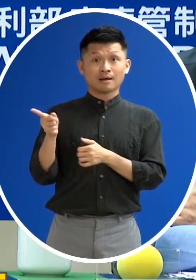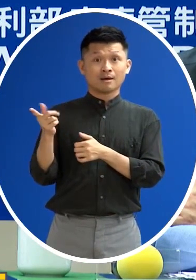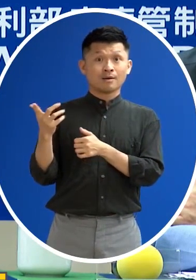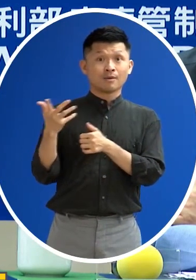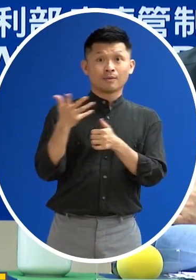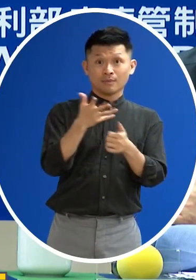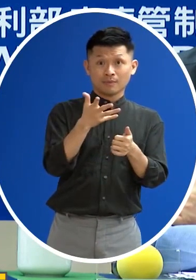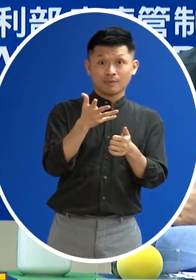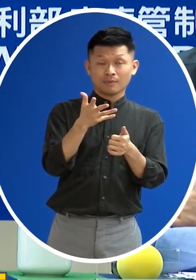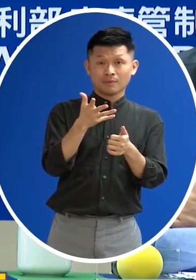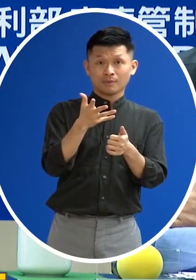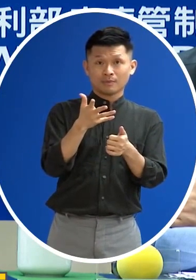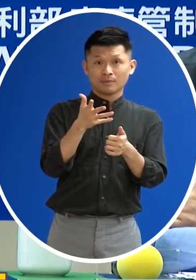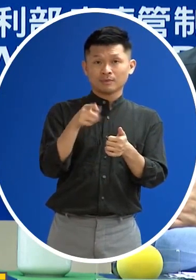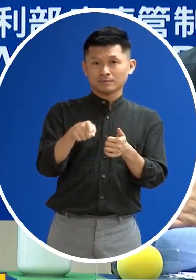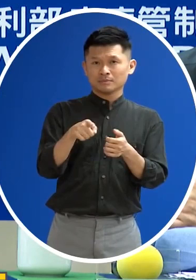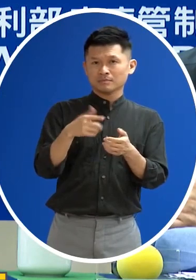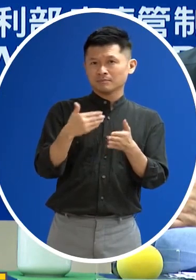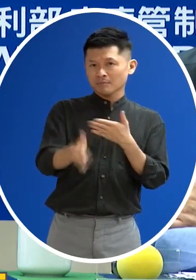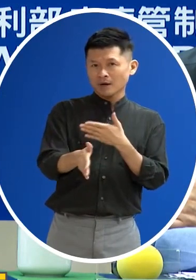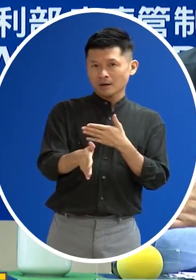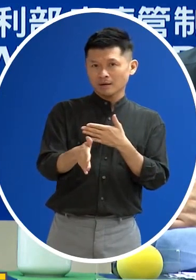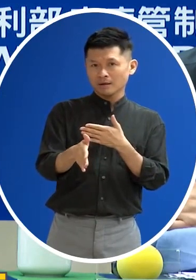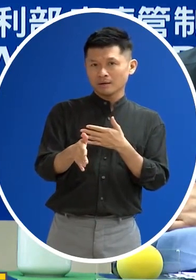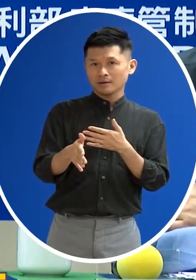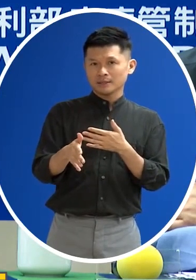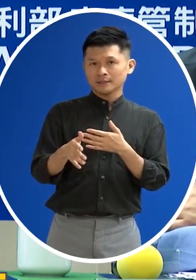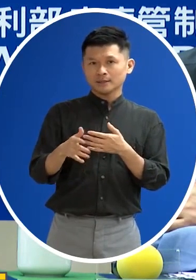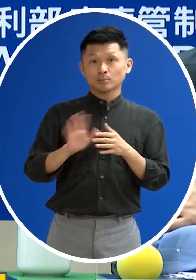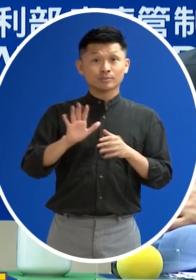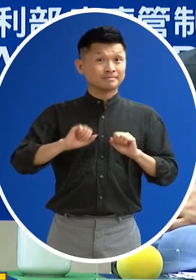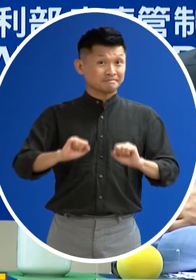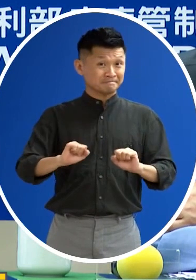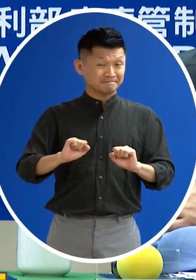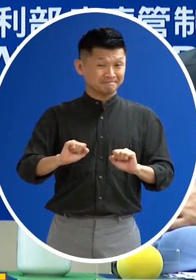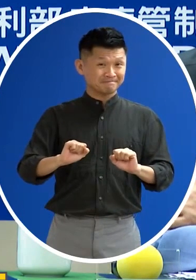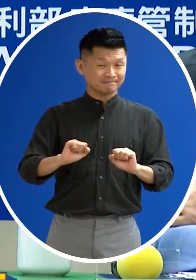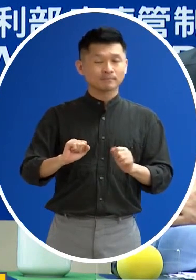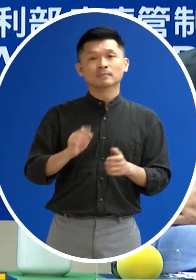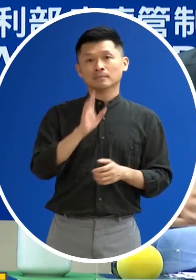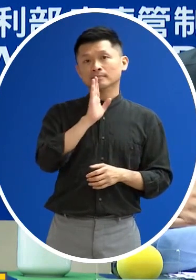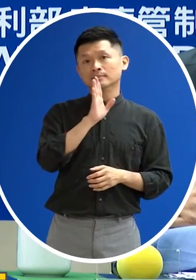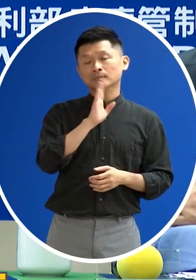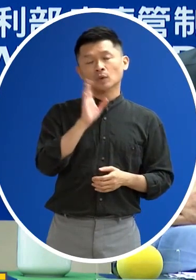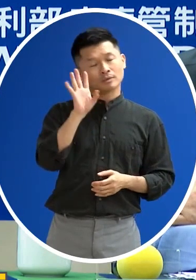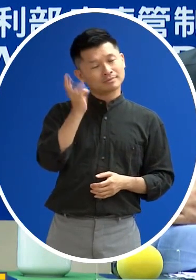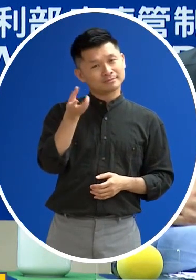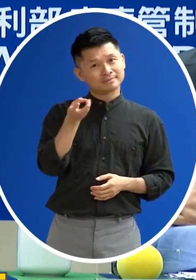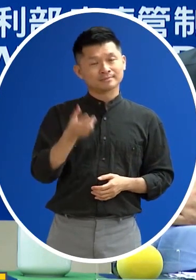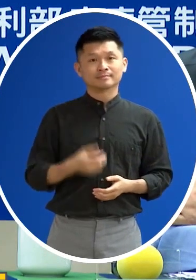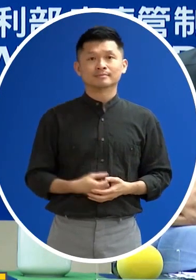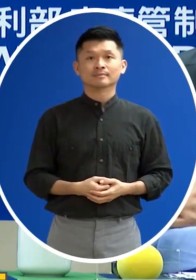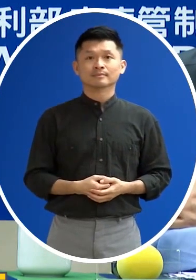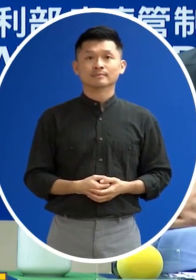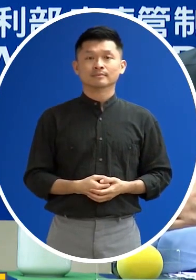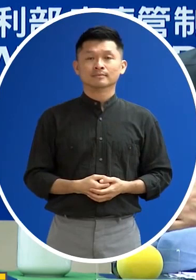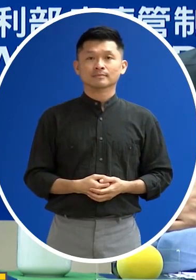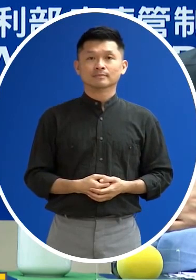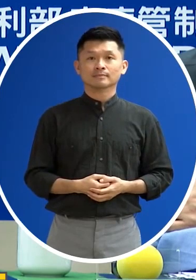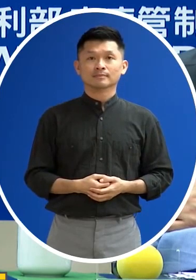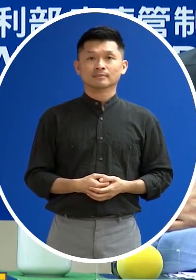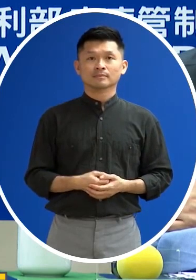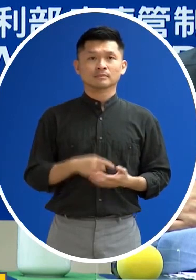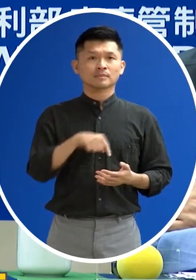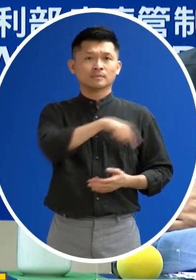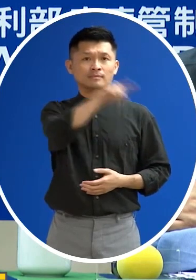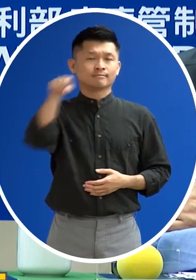法会不太健康，是有一点的哈。那但是就是说，其实这个情况大家都